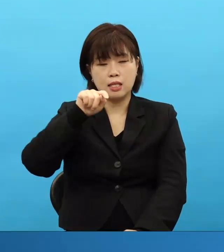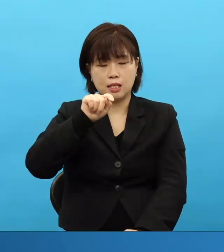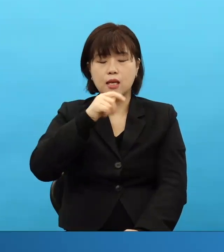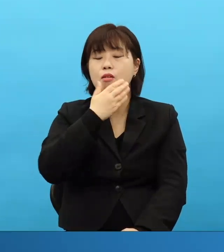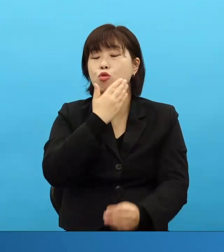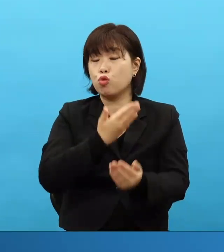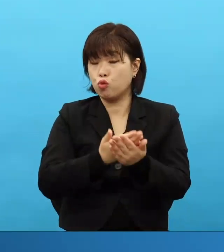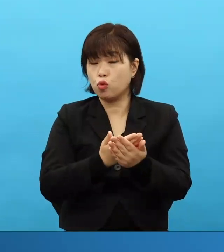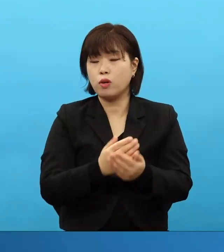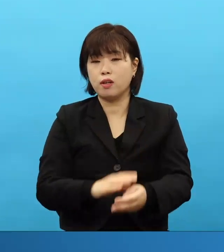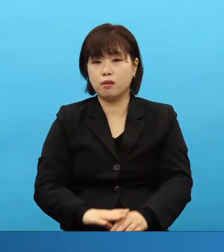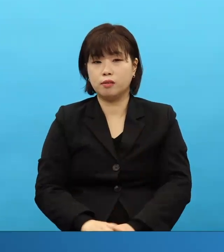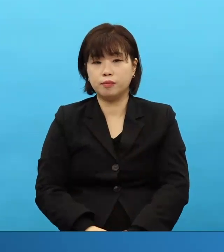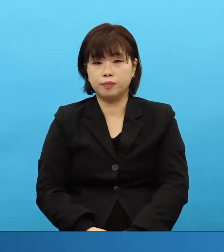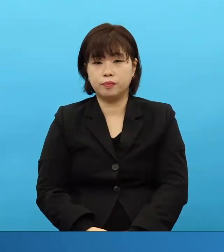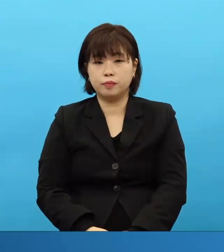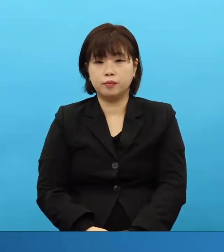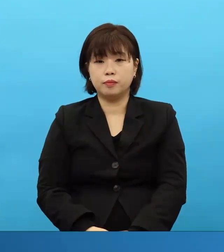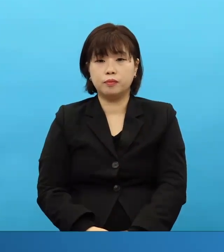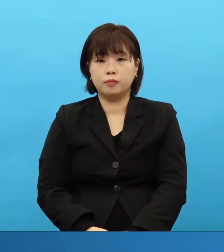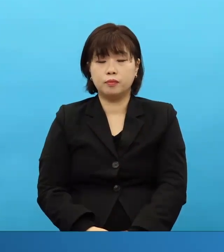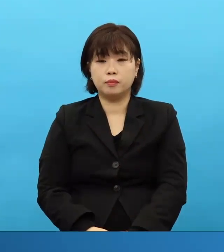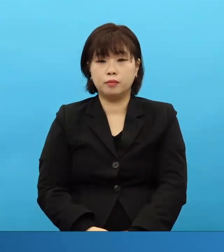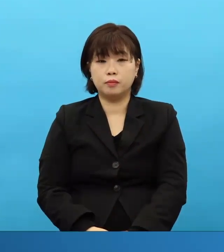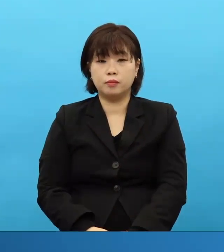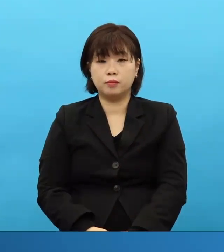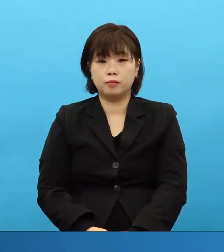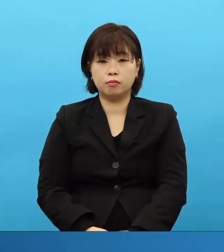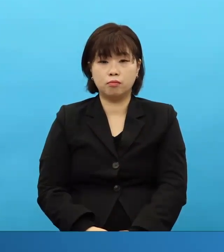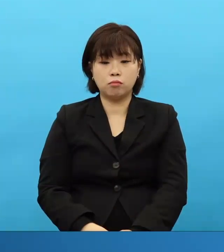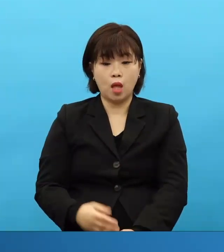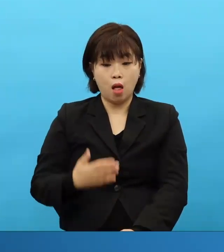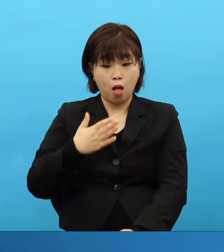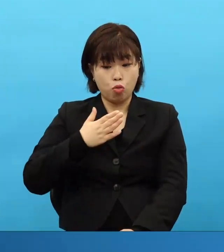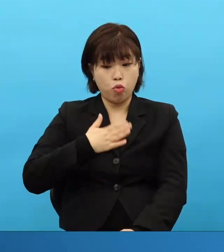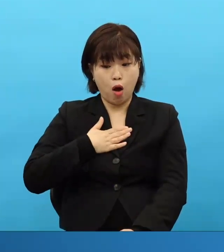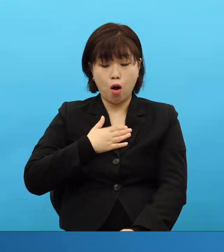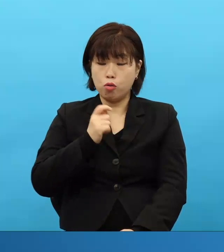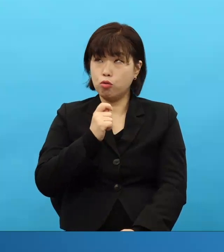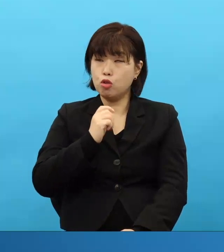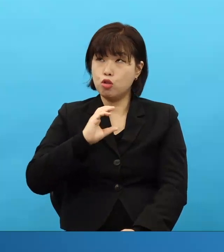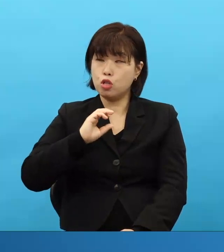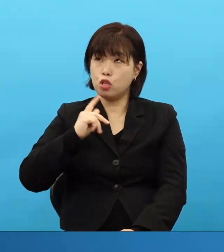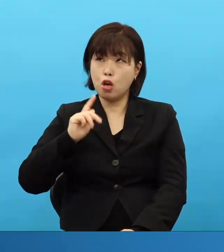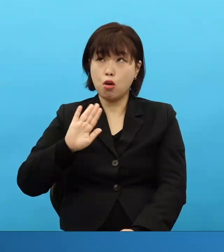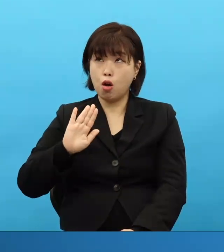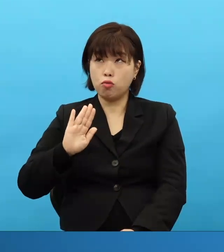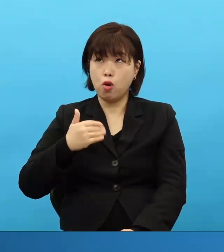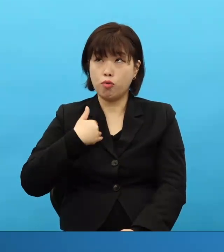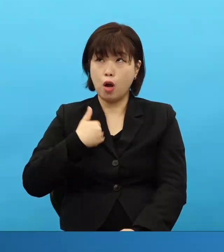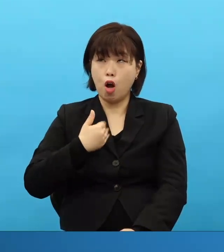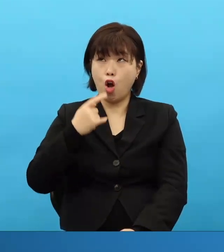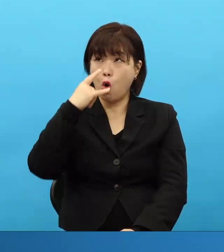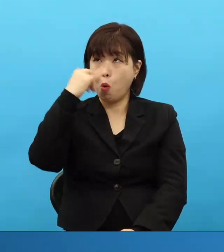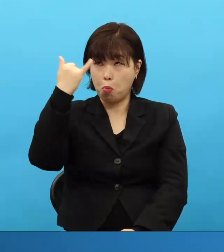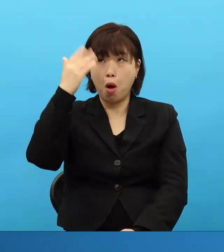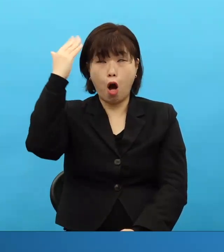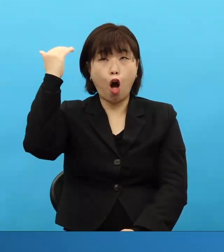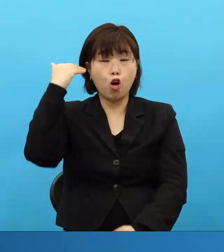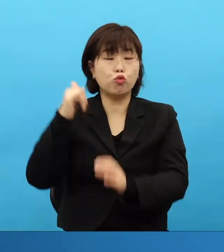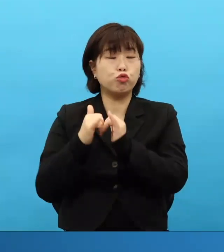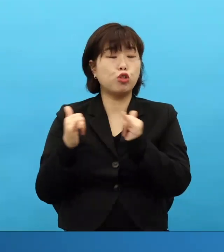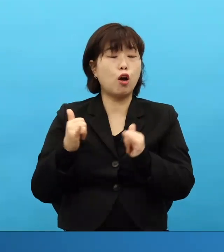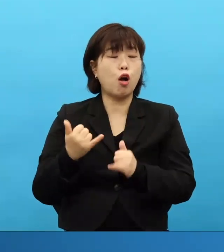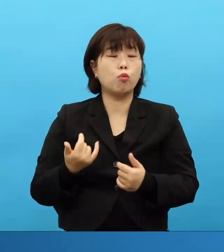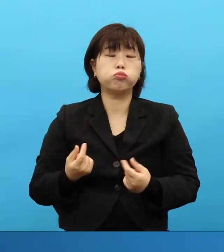make choices towards the TCK. TCK가 아니더라도 TCK 쪽으로 선택을 해요. Even if you're not a TCK yourself, you have to make the choices TCK 는 towards